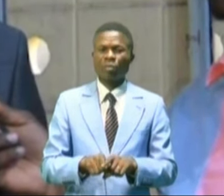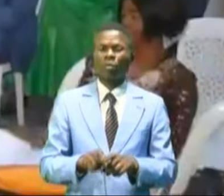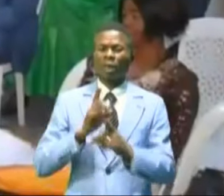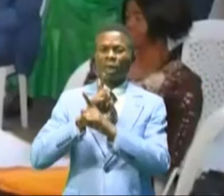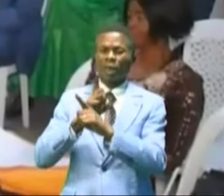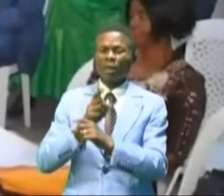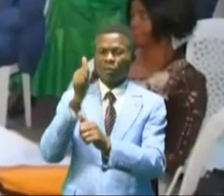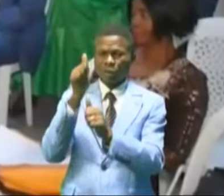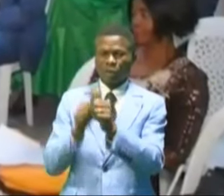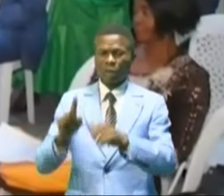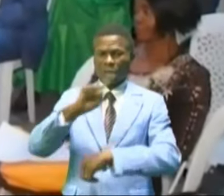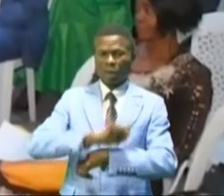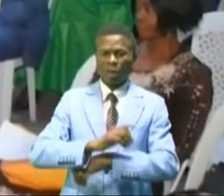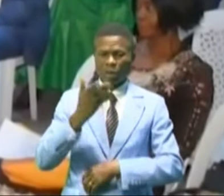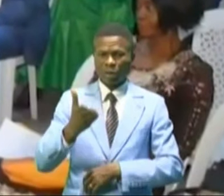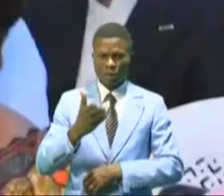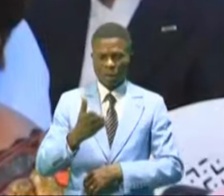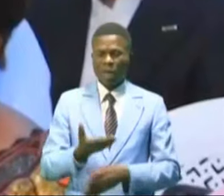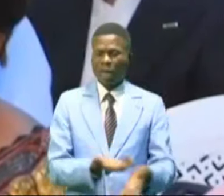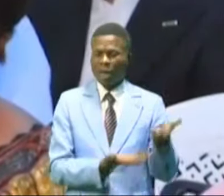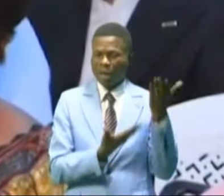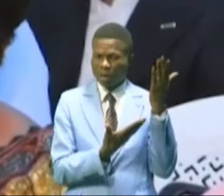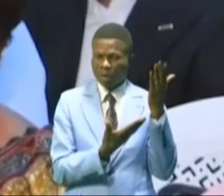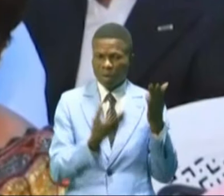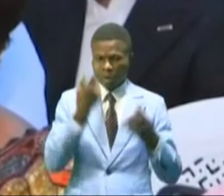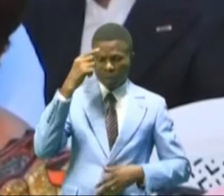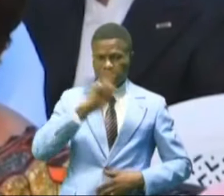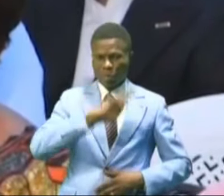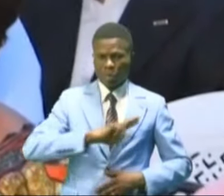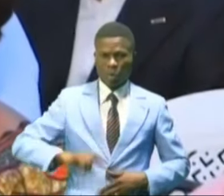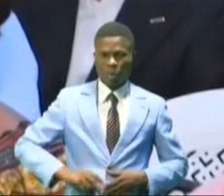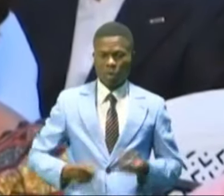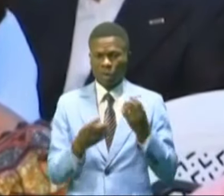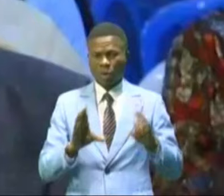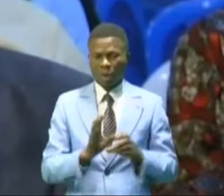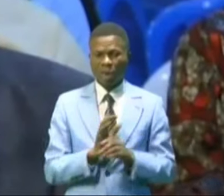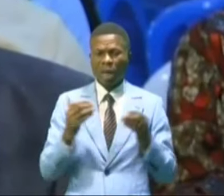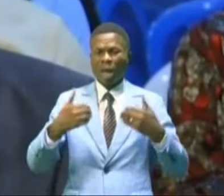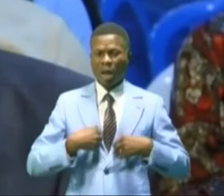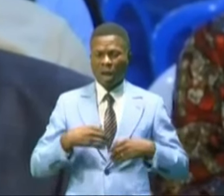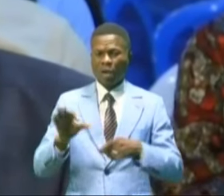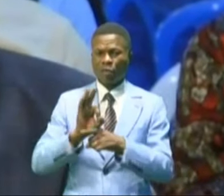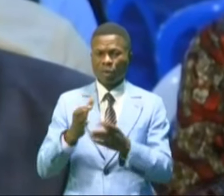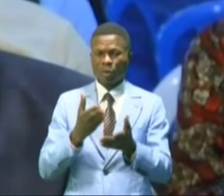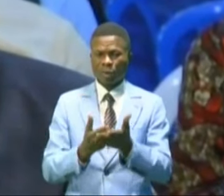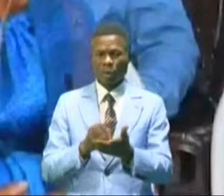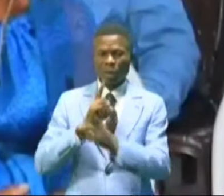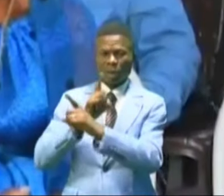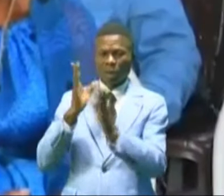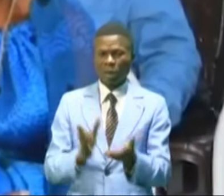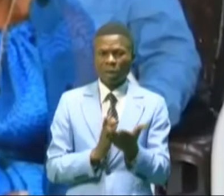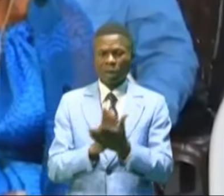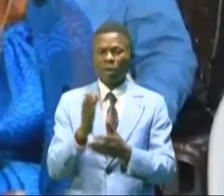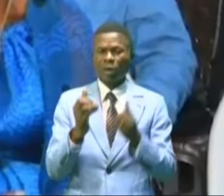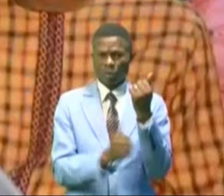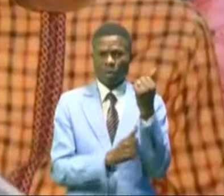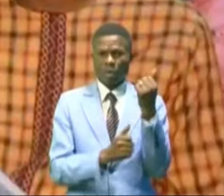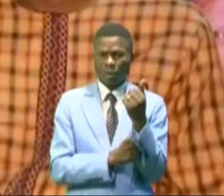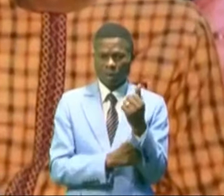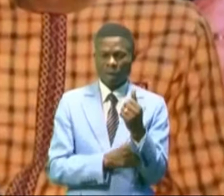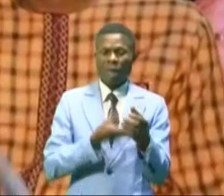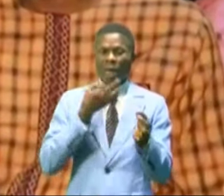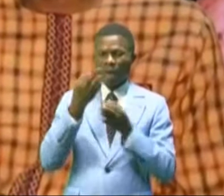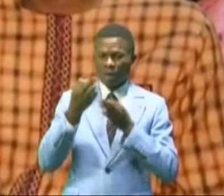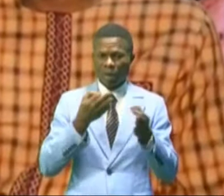quotidien. C'était une nécessité pour la RDC d'avoir ce cadre légal pour le défenseur des droits de l'homme à